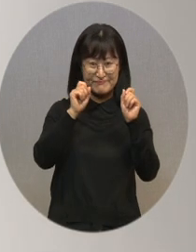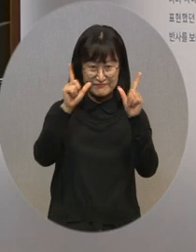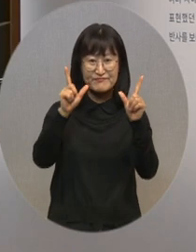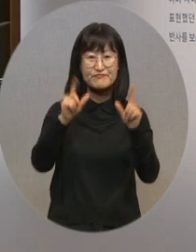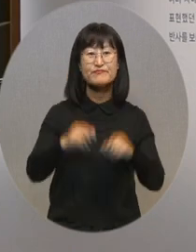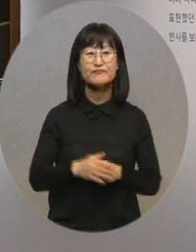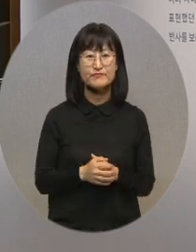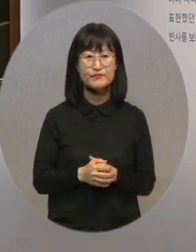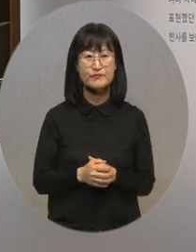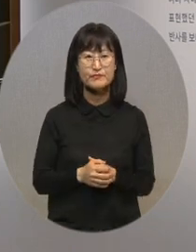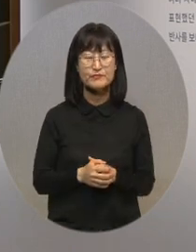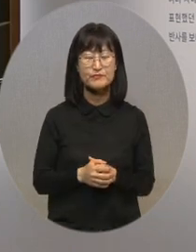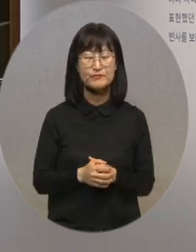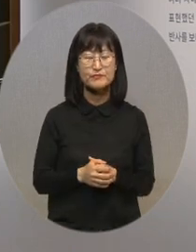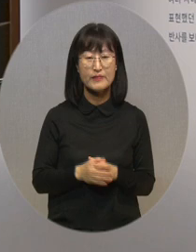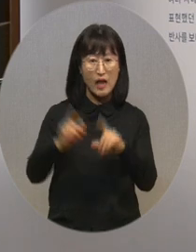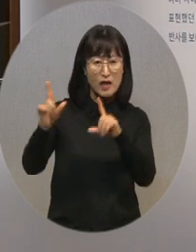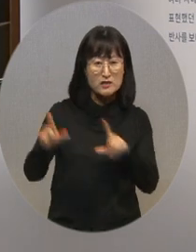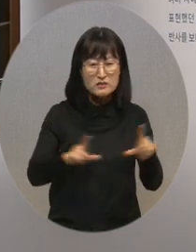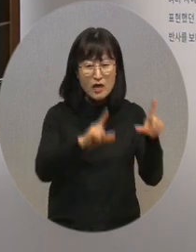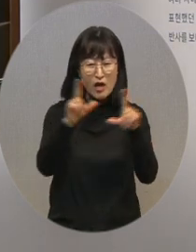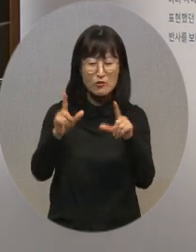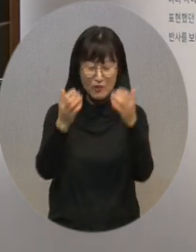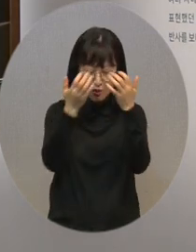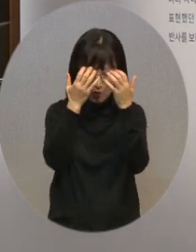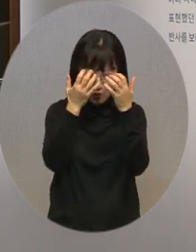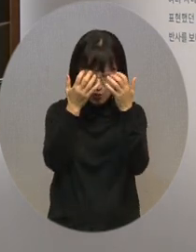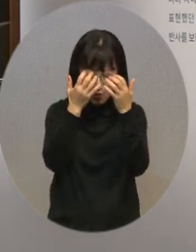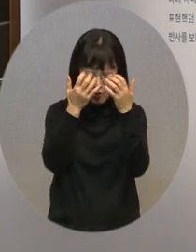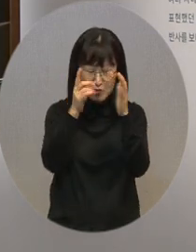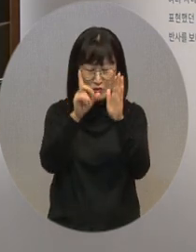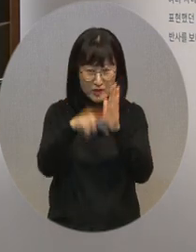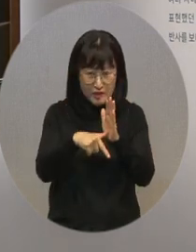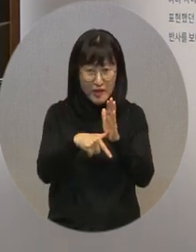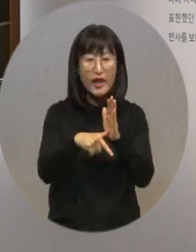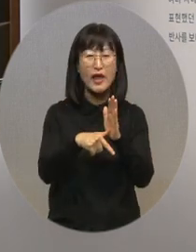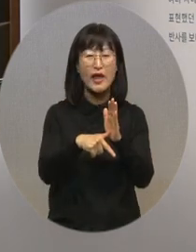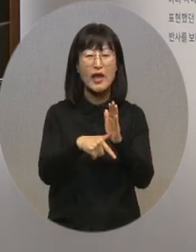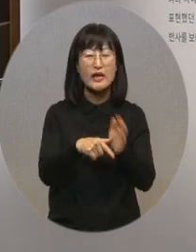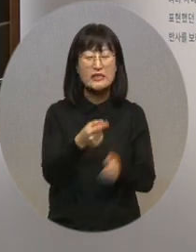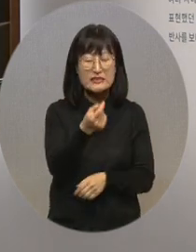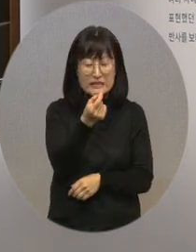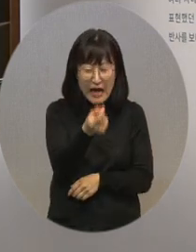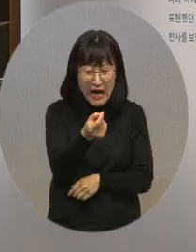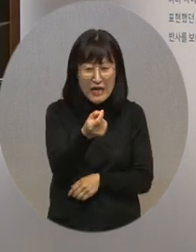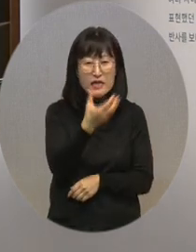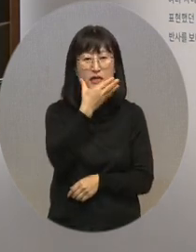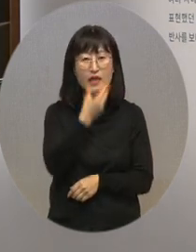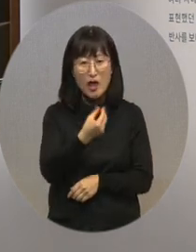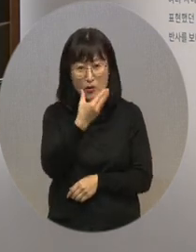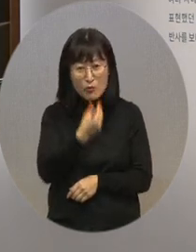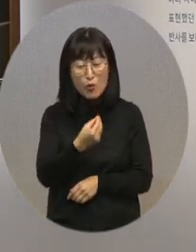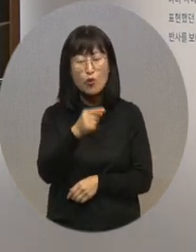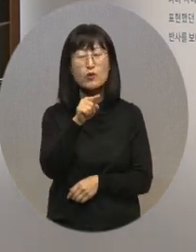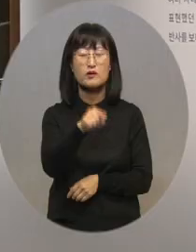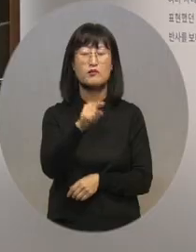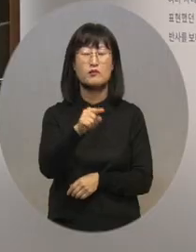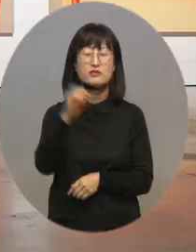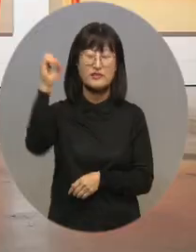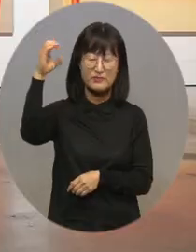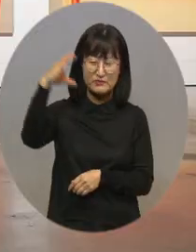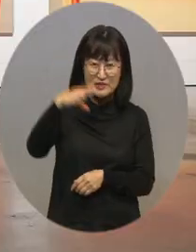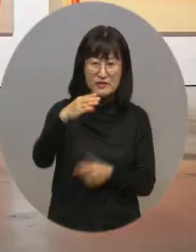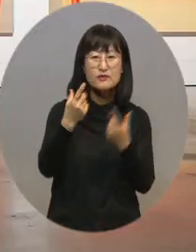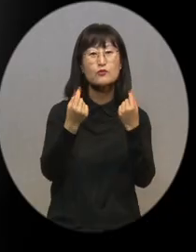이처럼 우리는 삶의 역경이 찾아왔을 때 일상의 작은 행복이 삶의 빛이라는 것을